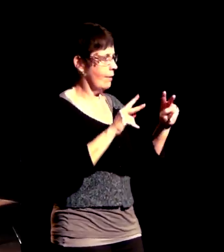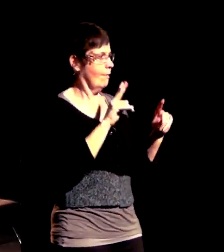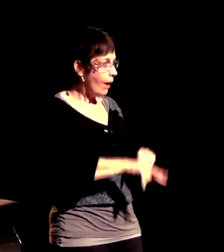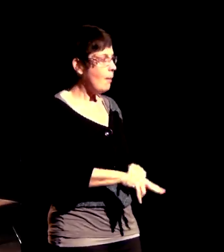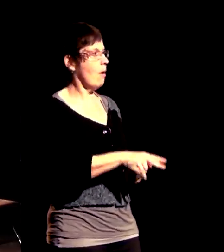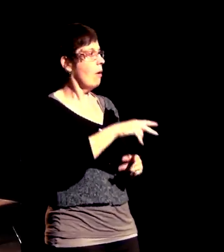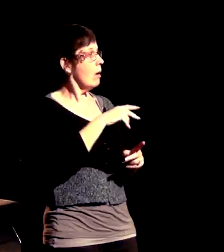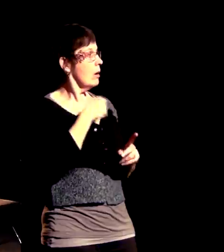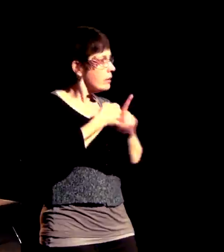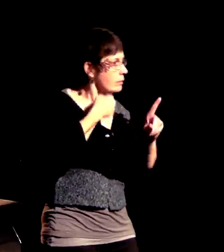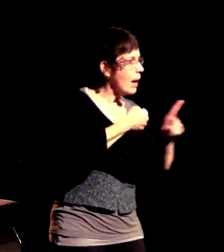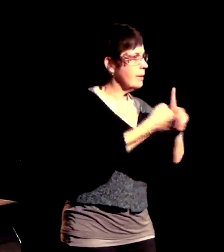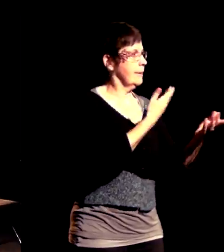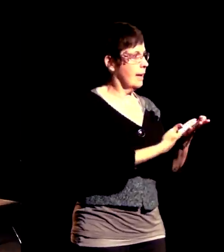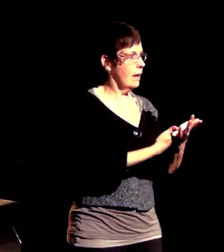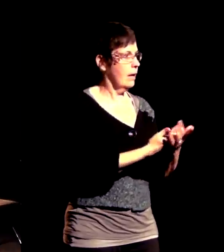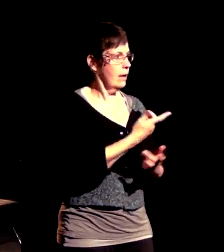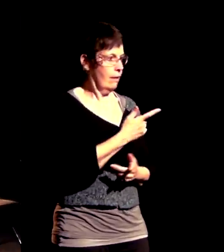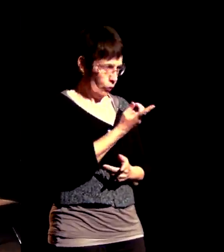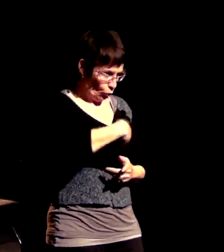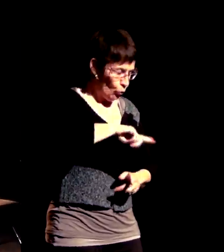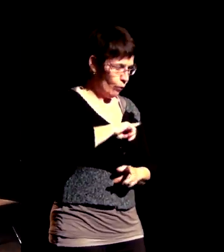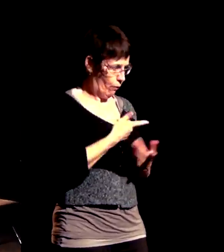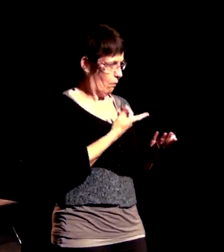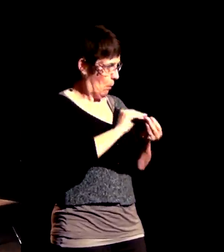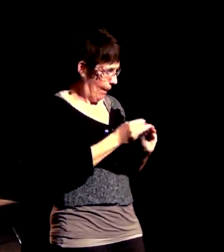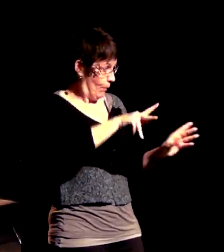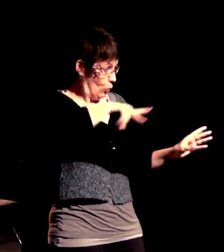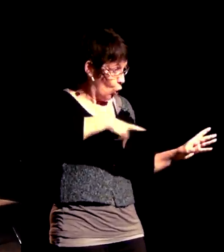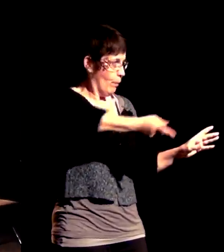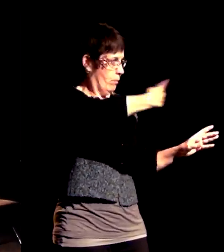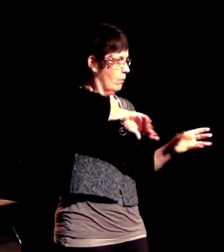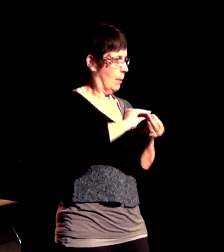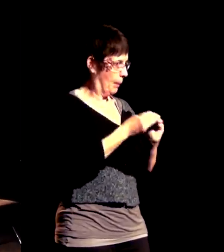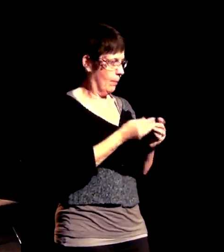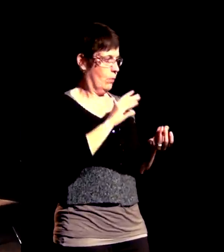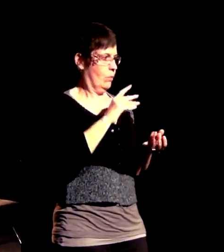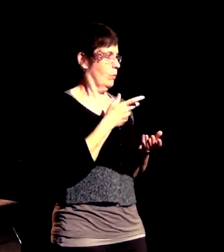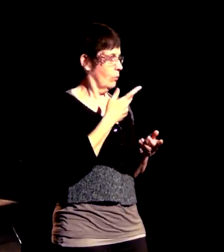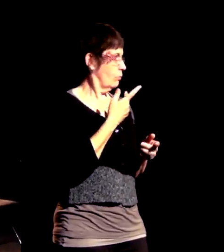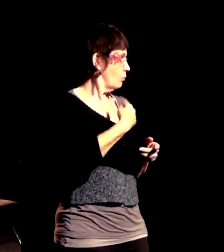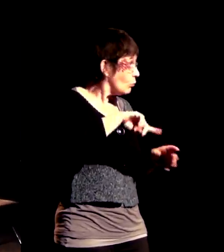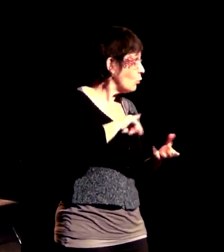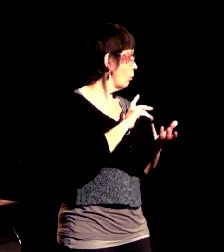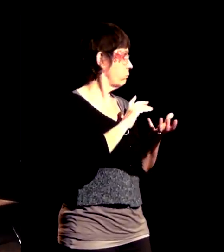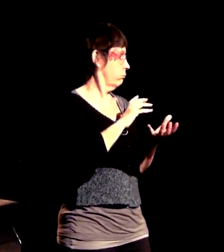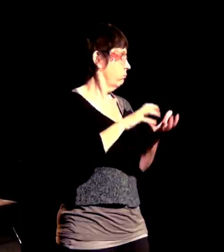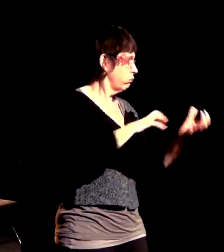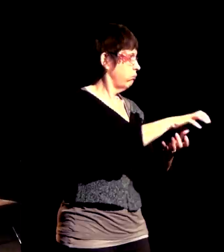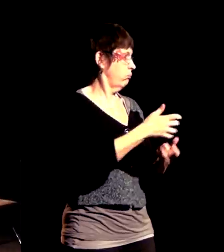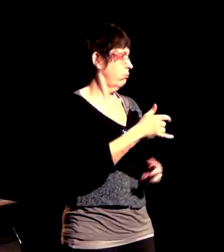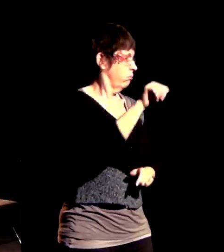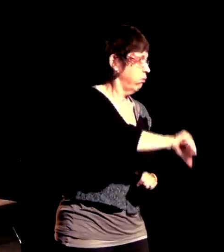d'abord et de condamner d'abord nos propres merdes, celles sur lesquelles on est responsable, on peut agir dessus. Mais de regarder aussi les merdes qu'on ne voit